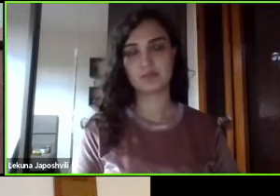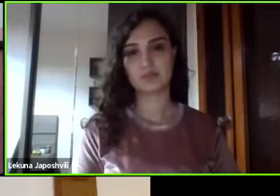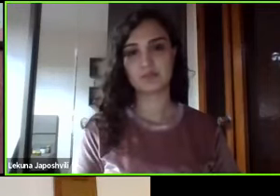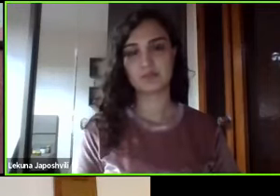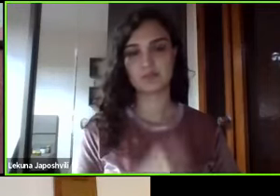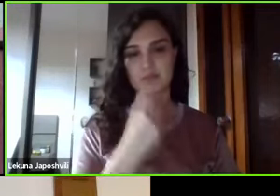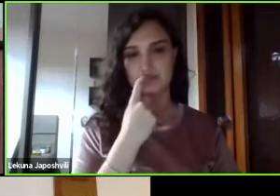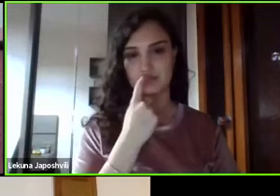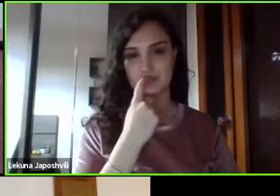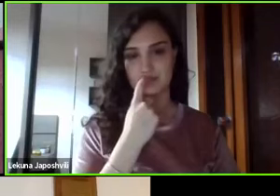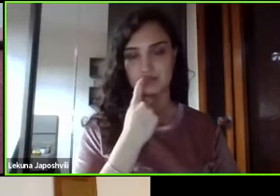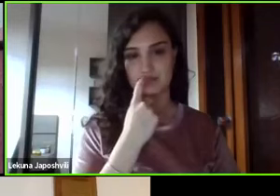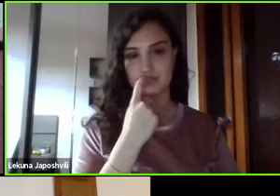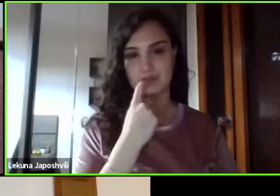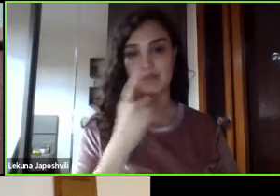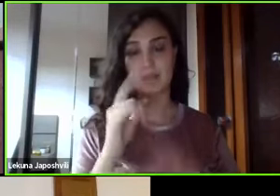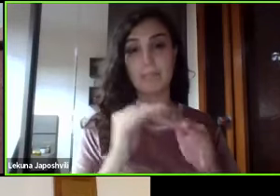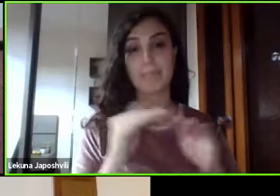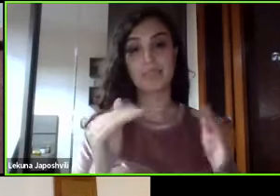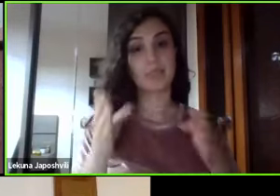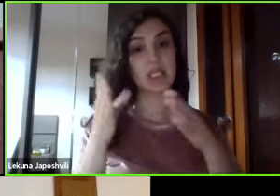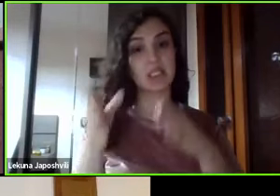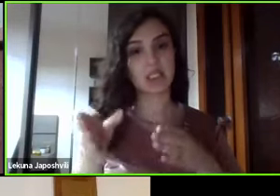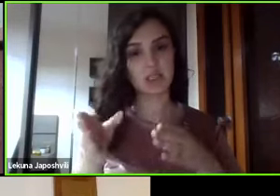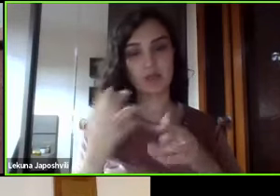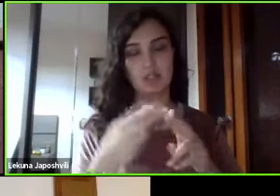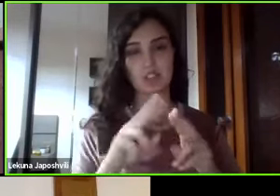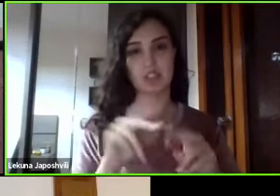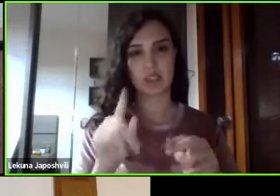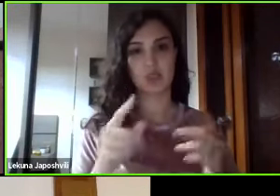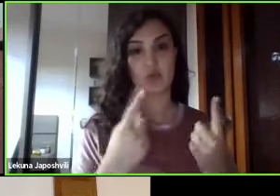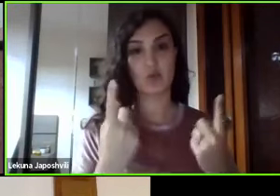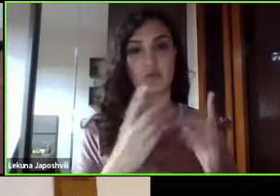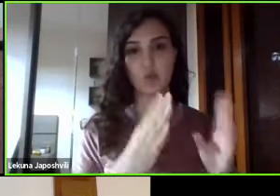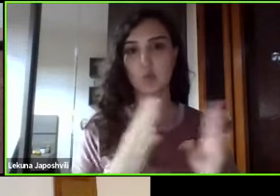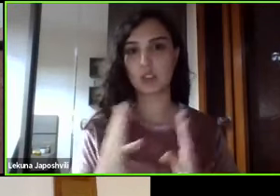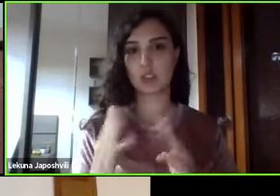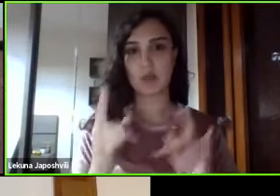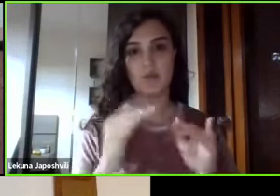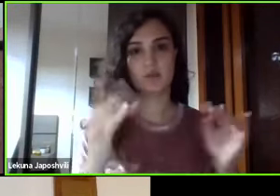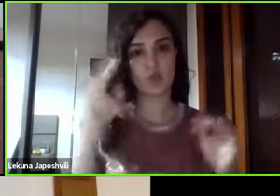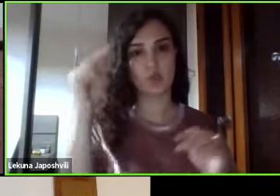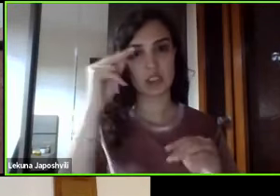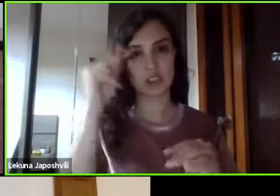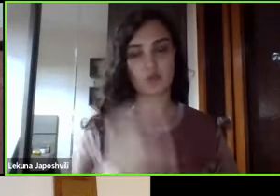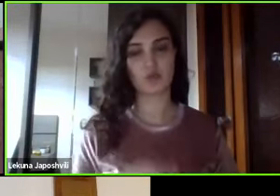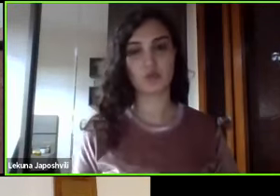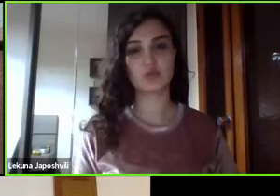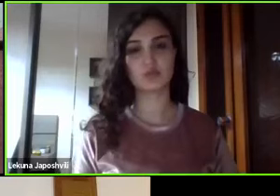აქვს და უნდა დაიწყოს აი ბავშვის დაძინება, ესეც ისეთი რუტინა არის, რომელიც ბავშვმა უნდა ისწავლოს.